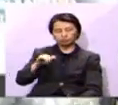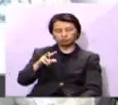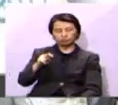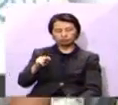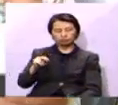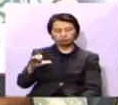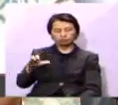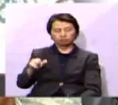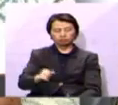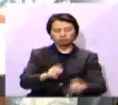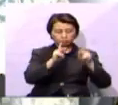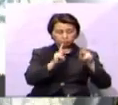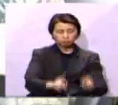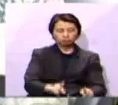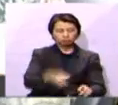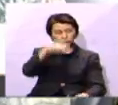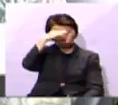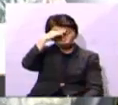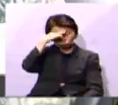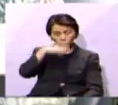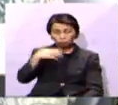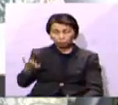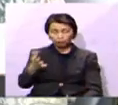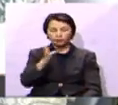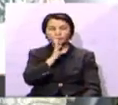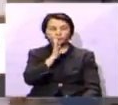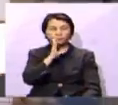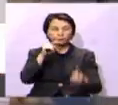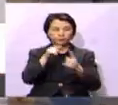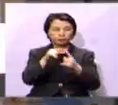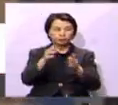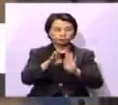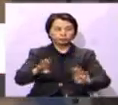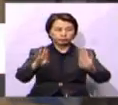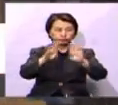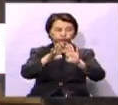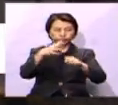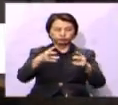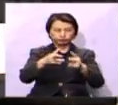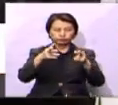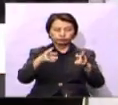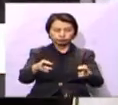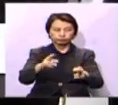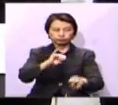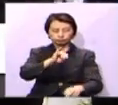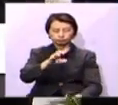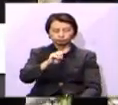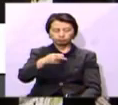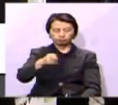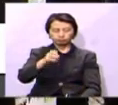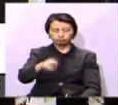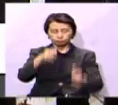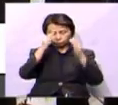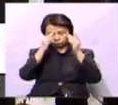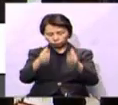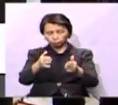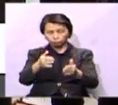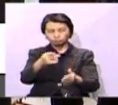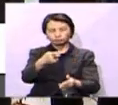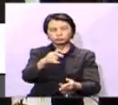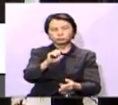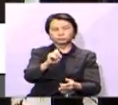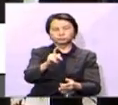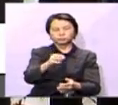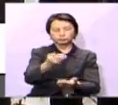Johor KPRJ. Beliau berkata demikian kepada pemberita selepas melancarkan jauhar prihatin skim sewa beli